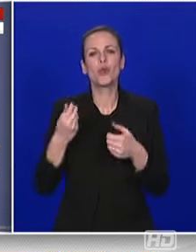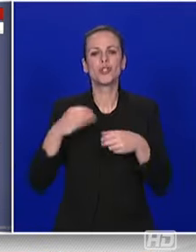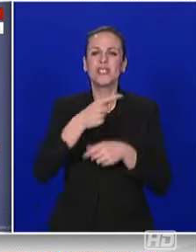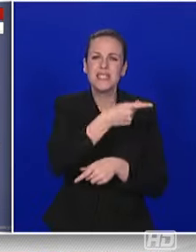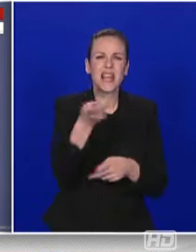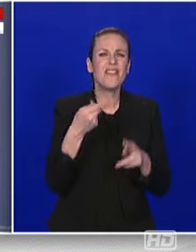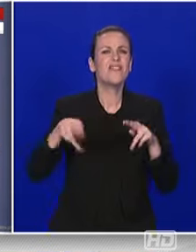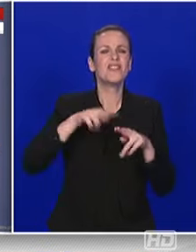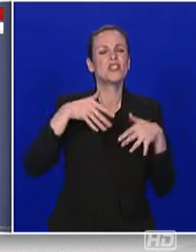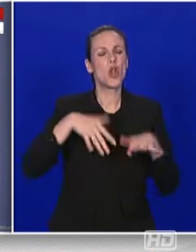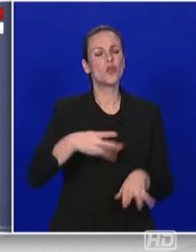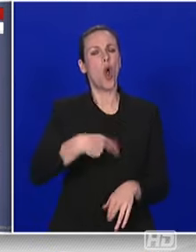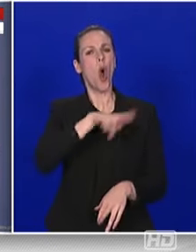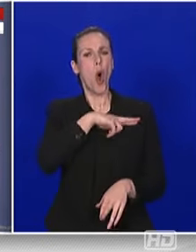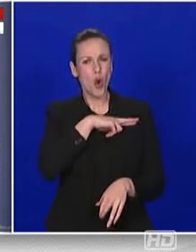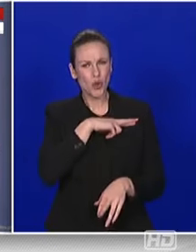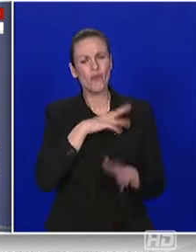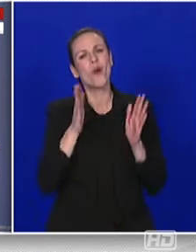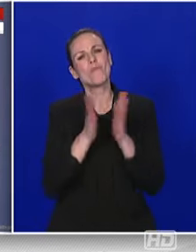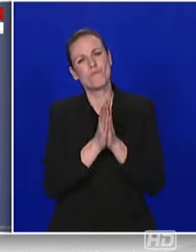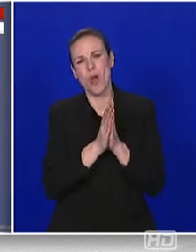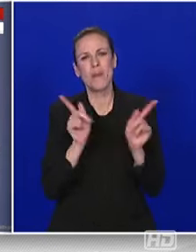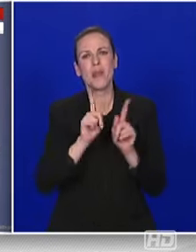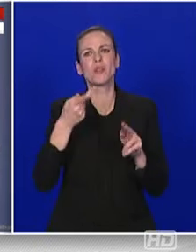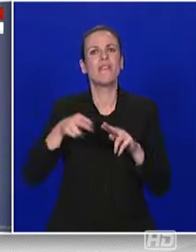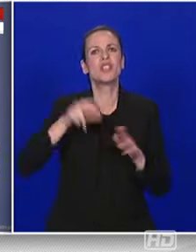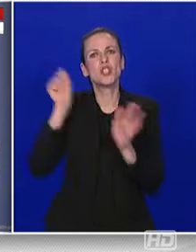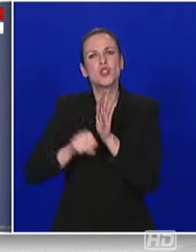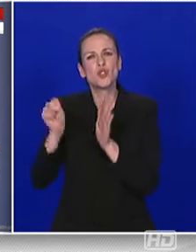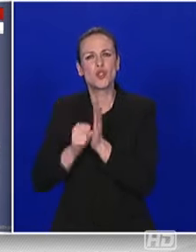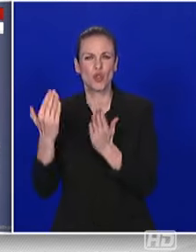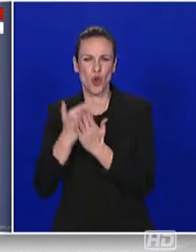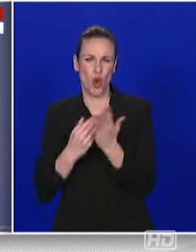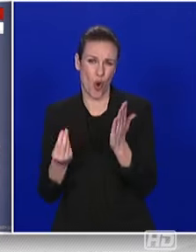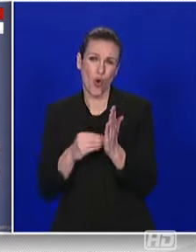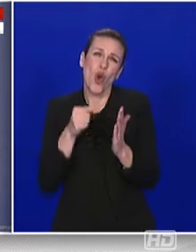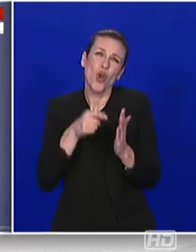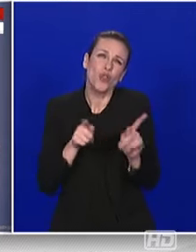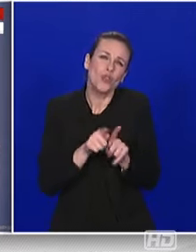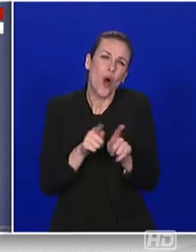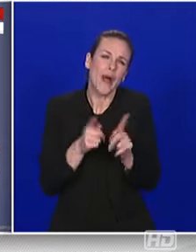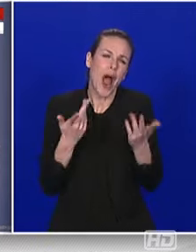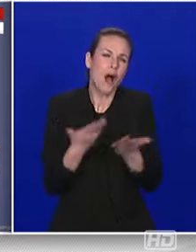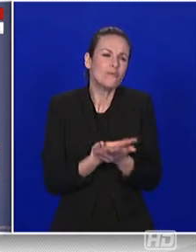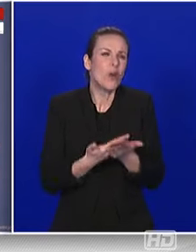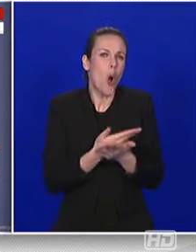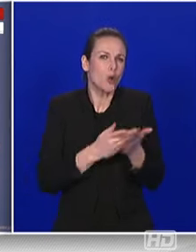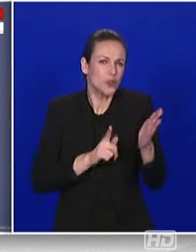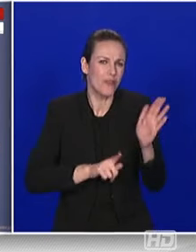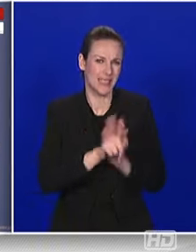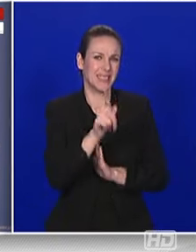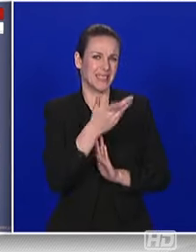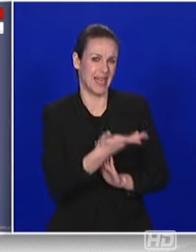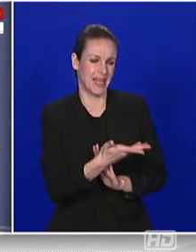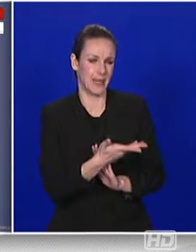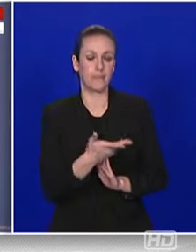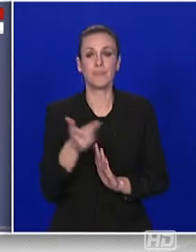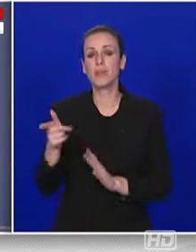odgovornošću upravo polučimo to da ne moramo pooštravati mjere. Evo, to je nekako osnovna poanta.